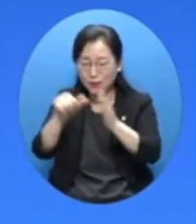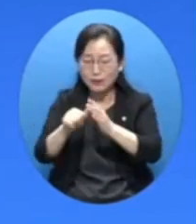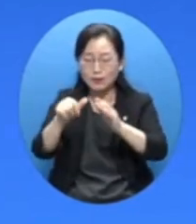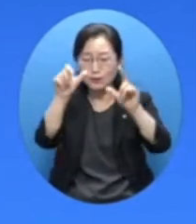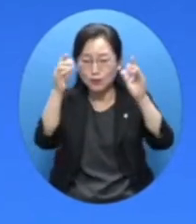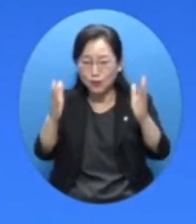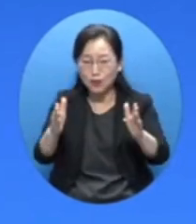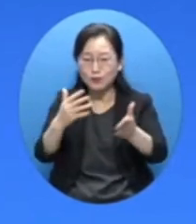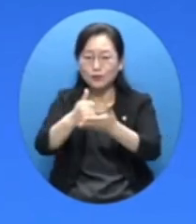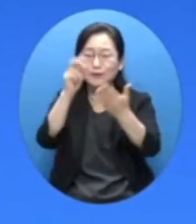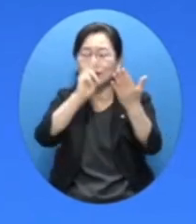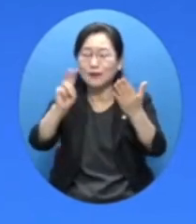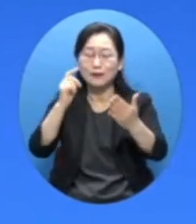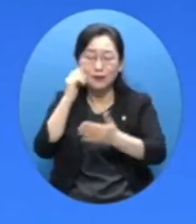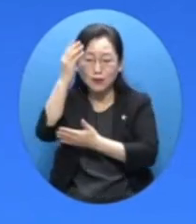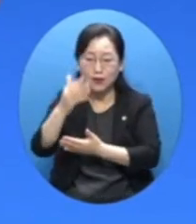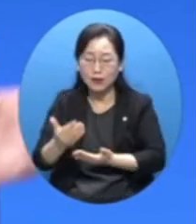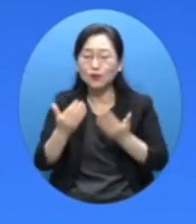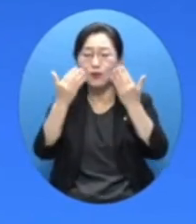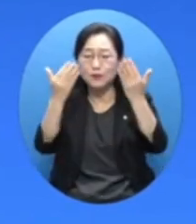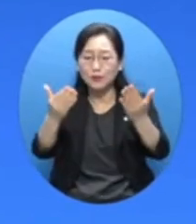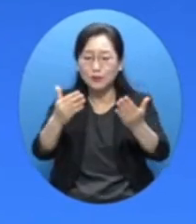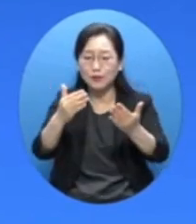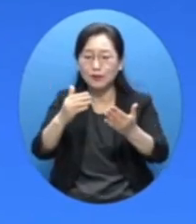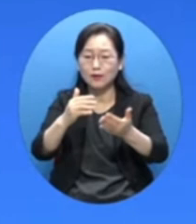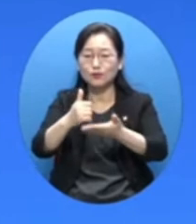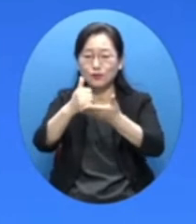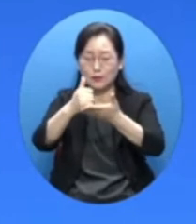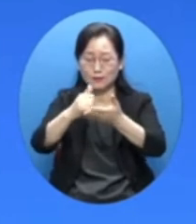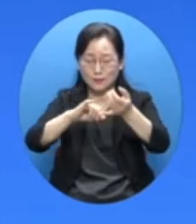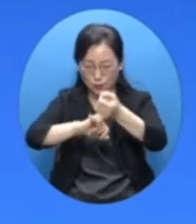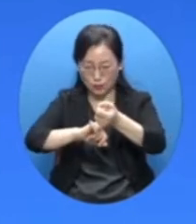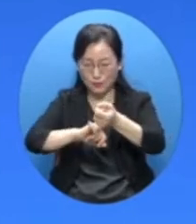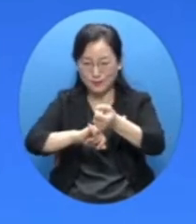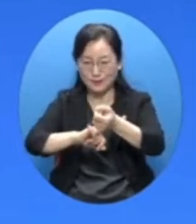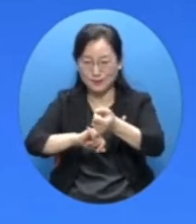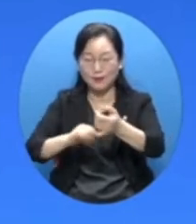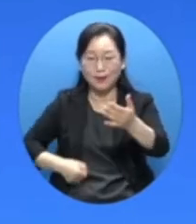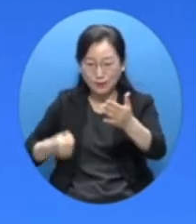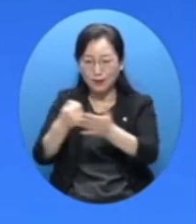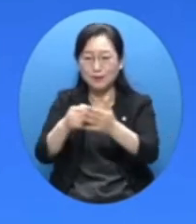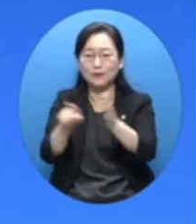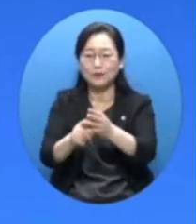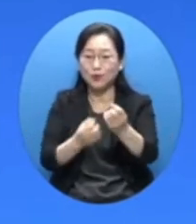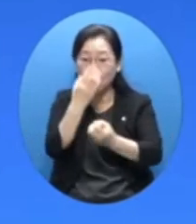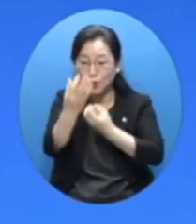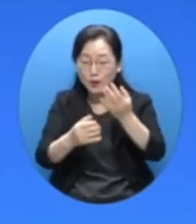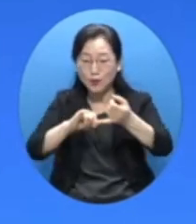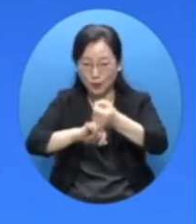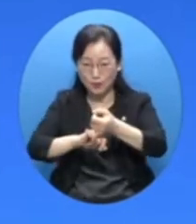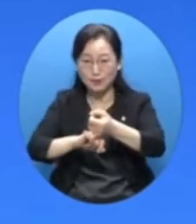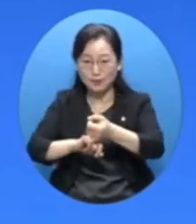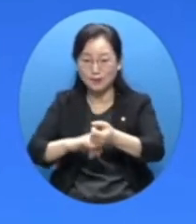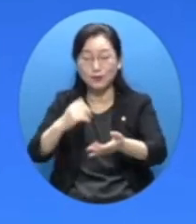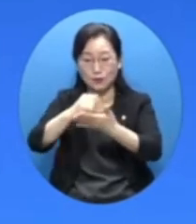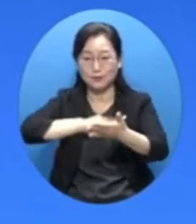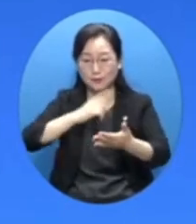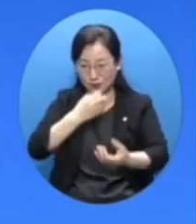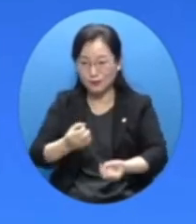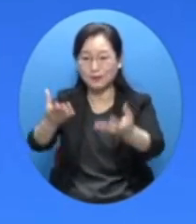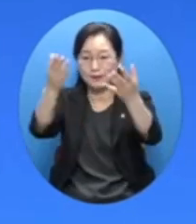주님을 찬양하며 살아가는 주님의 자녀가 되겠습니다 결단하고 믿으라고 고백하며 나가는 여러분들 다 되시기를